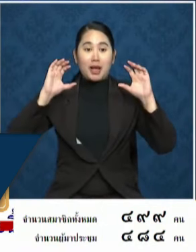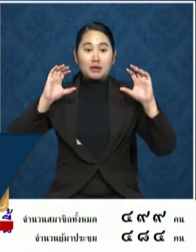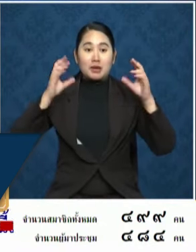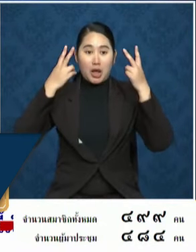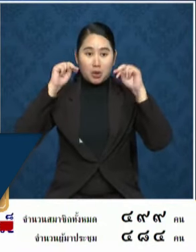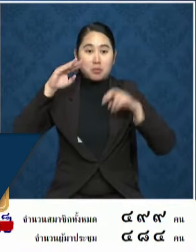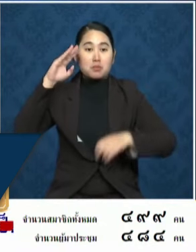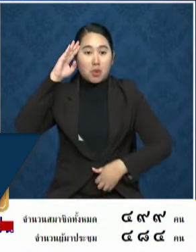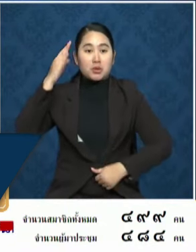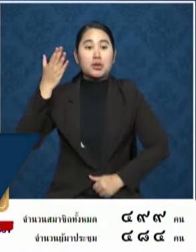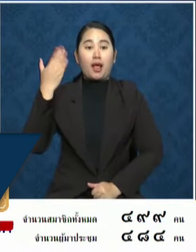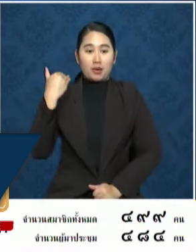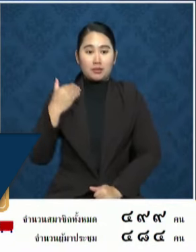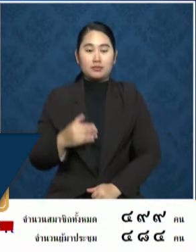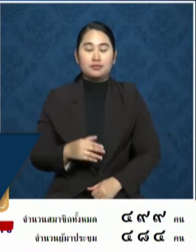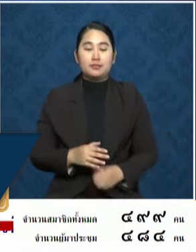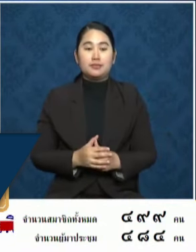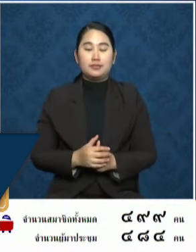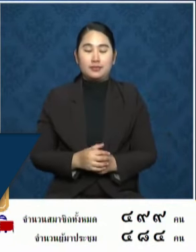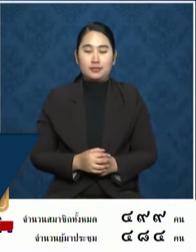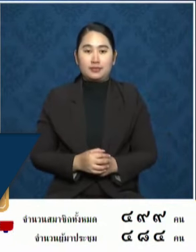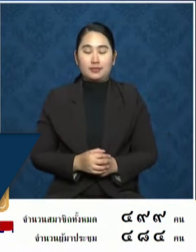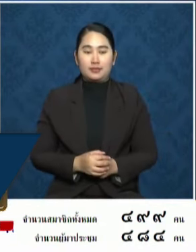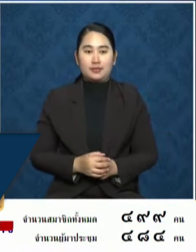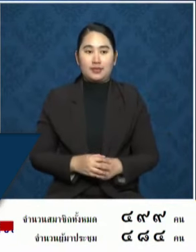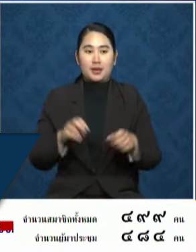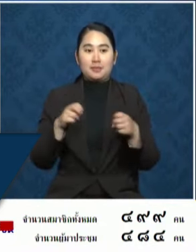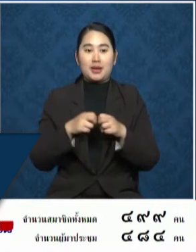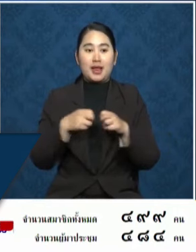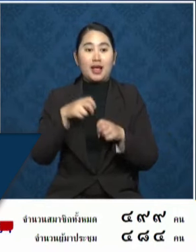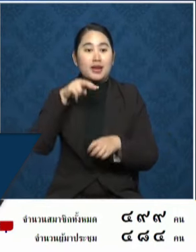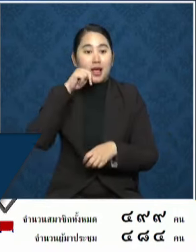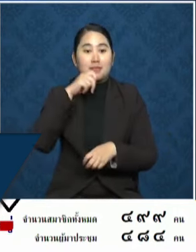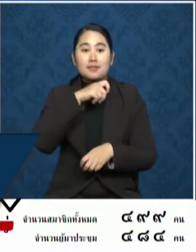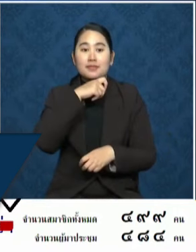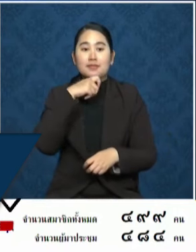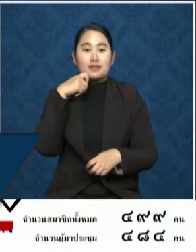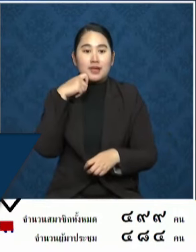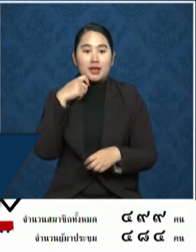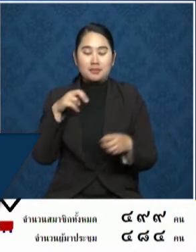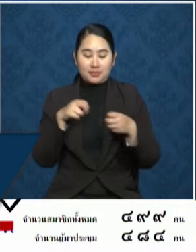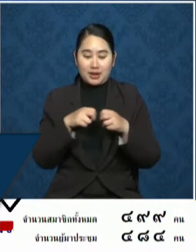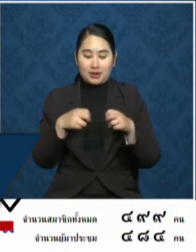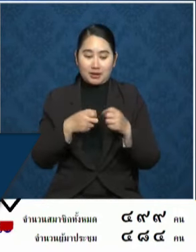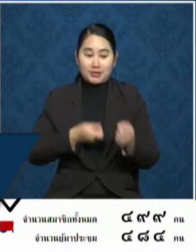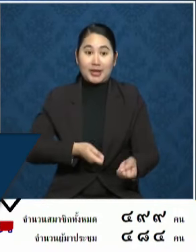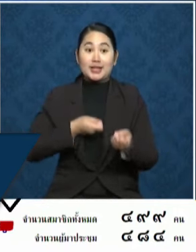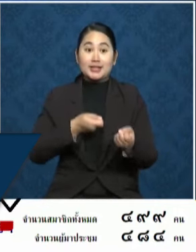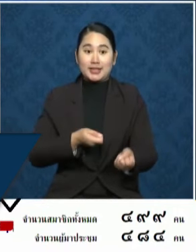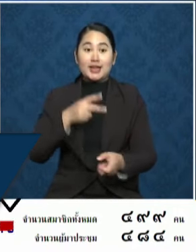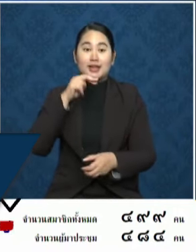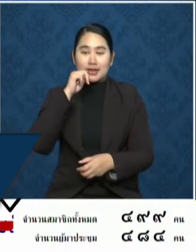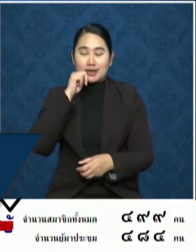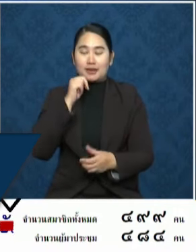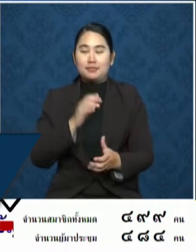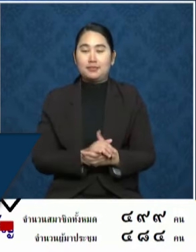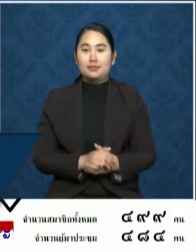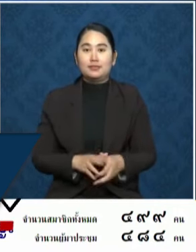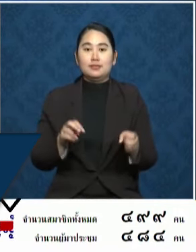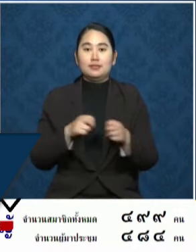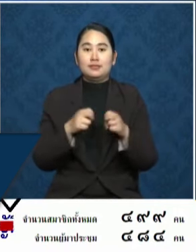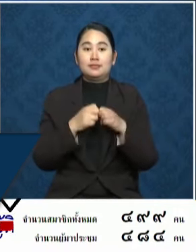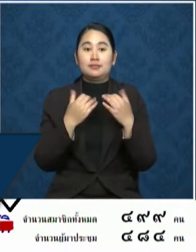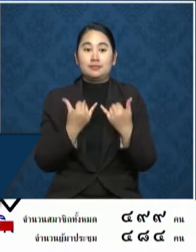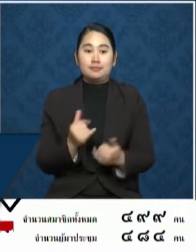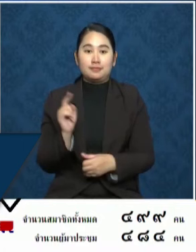เพี้นครับผมขอเริ่มที่เรื่องปัญหาภัยแล้งครับเรื่องน้ำเพื่อการเกษตรท่านประธานครับหนึ่งในวิกฤตที่ที่ต้องยอม